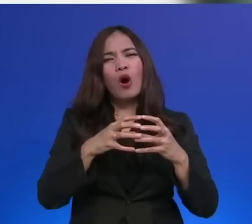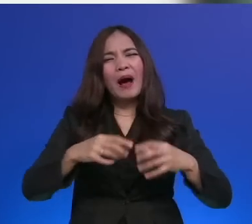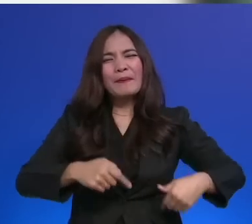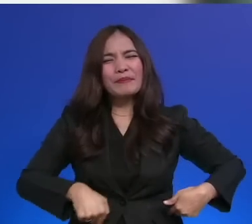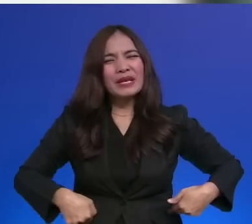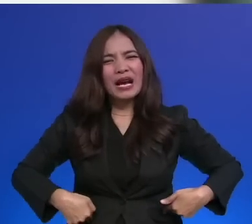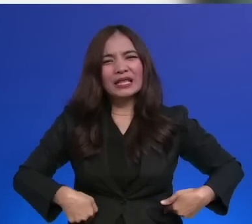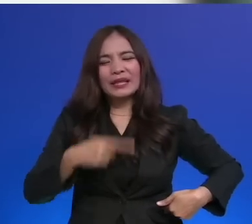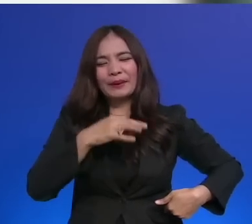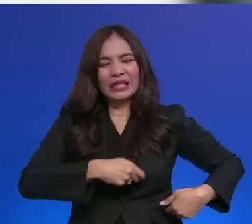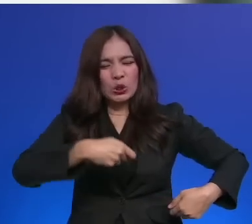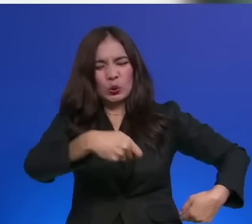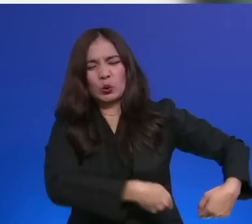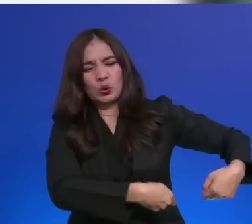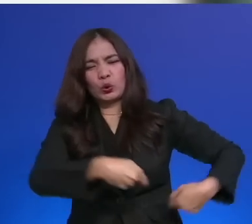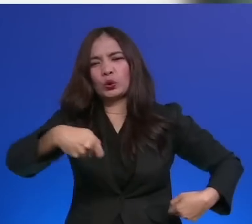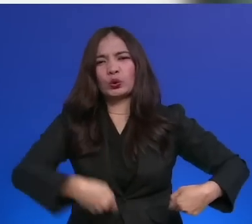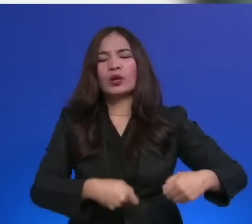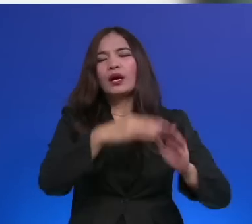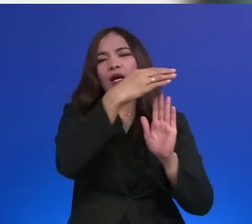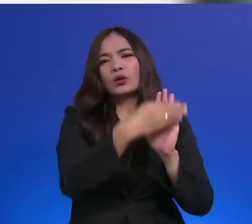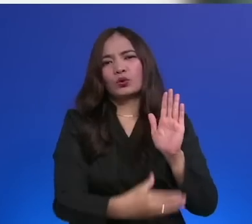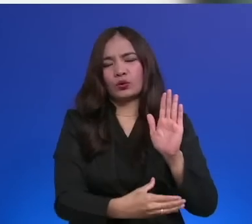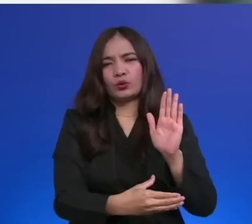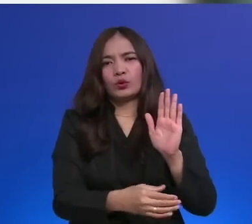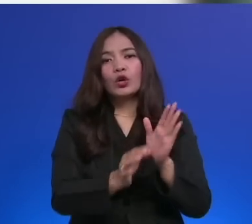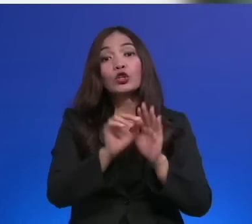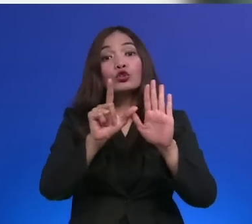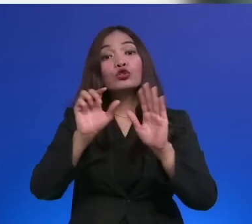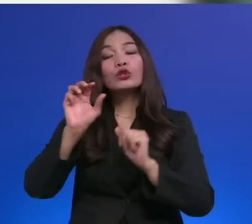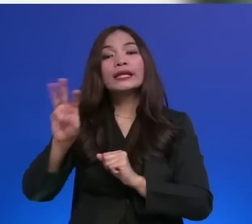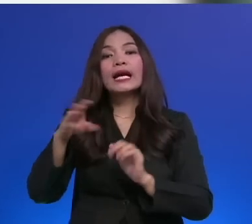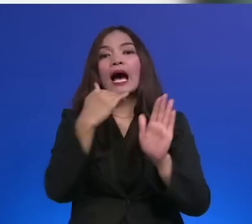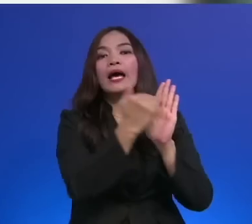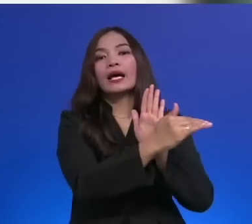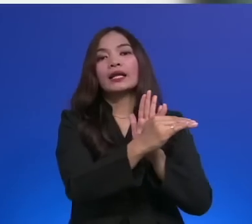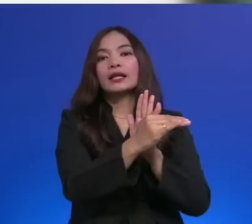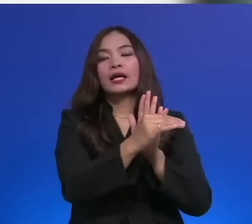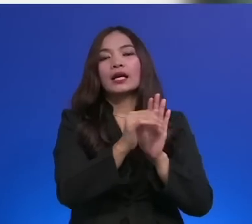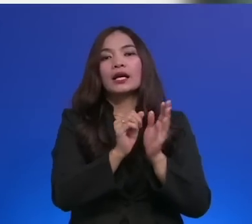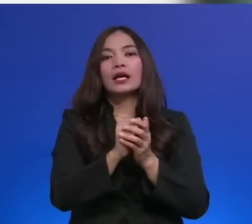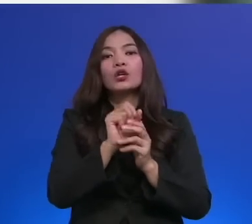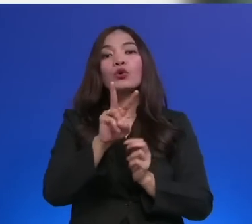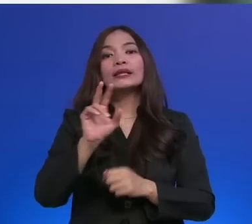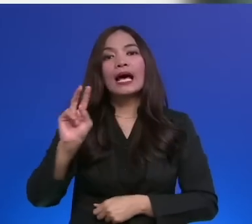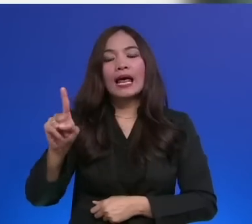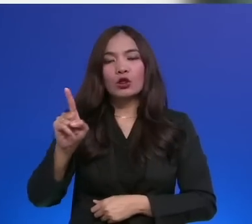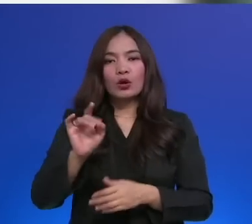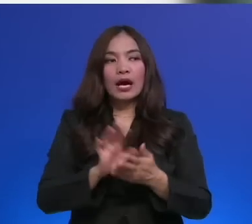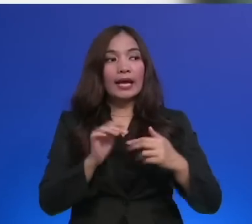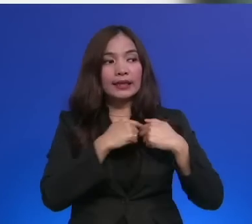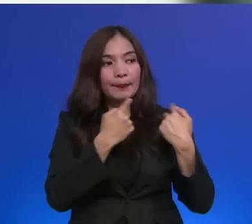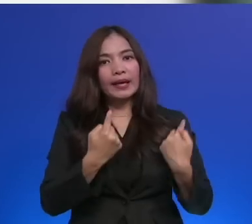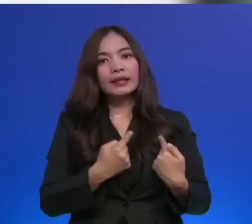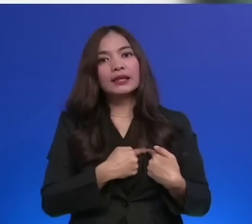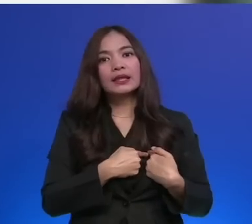menusuk-nusuk rasanya. Ya, Mazmur 73 ayat yang ke-21. Ketika hatiku merasa pahit dan